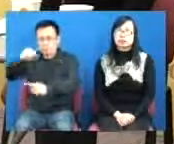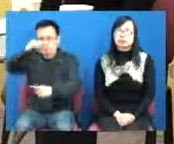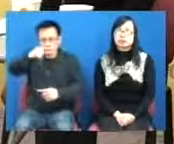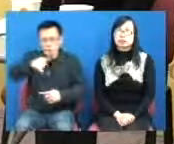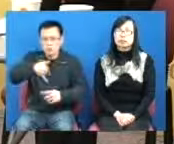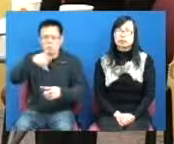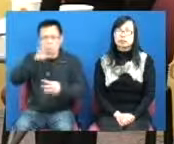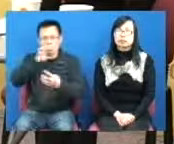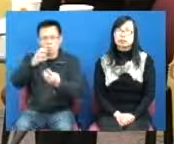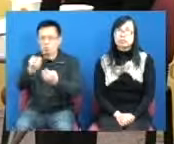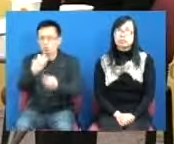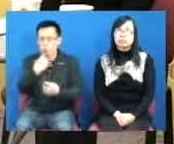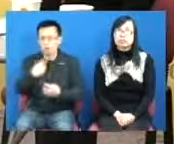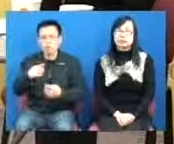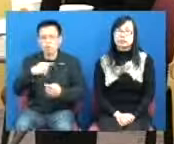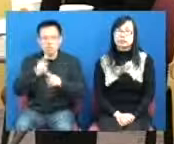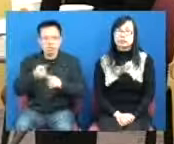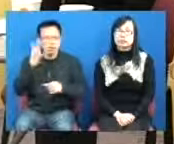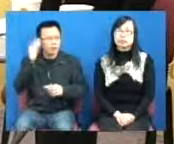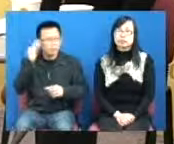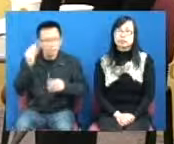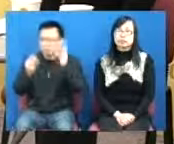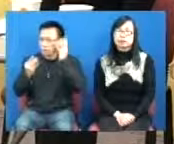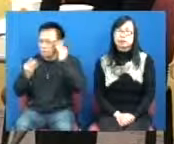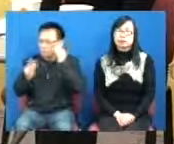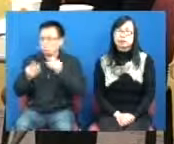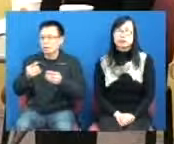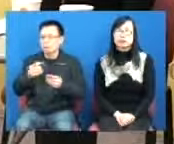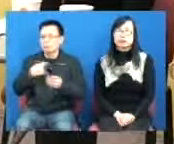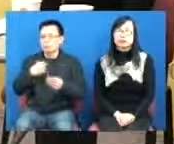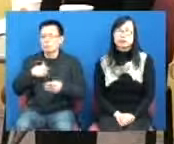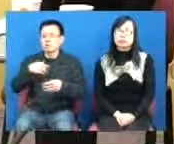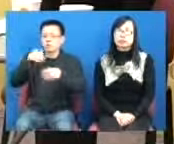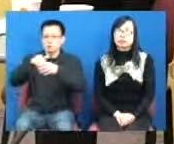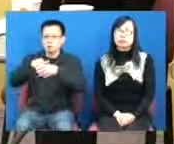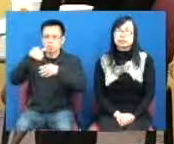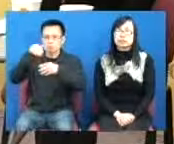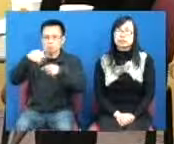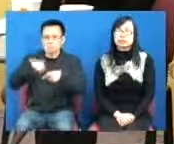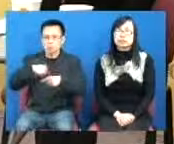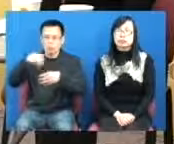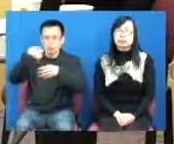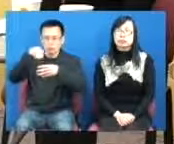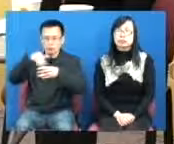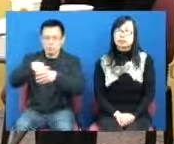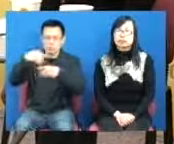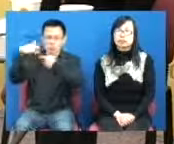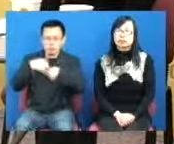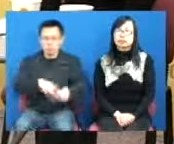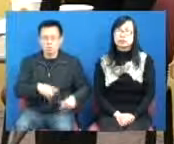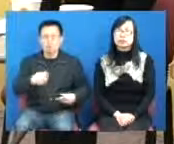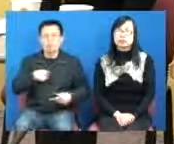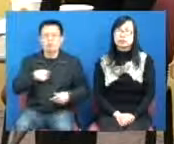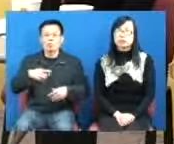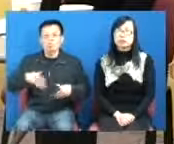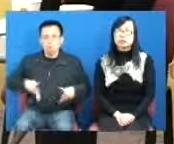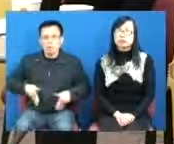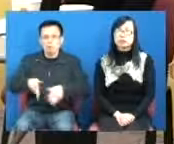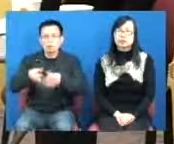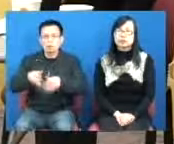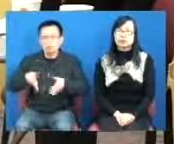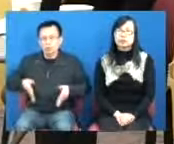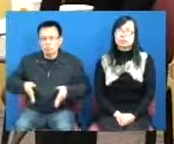我真的要聽一次我真的要聽我自己做過參加過選舉雖然我輸了但是我參加過選舉我經歷過這個過程每一個街坊